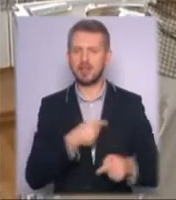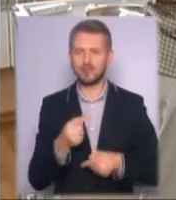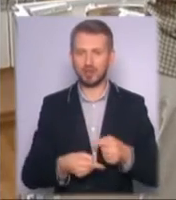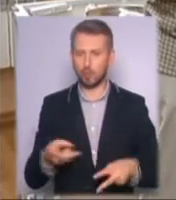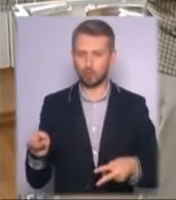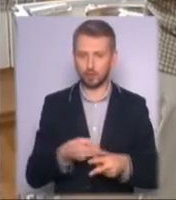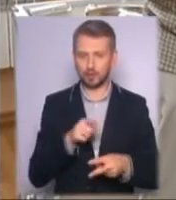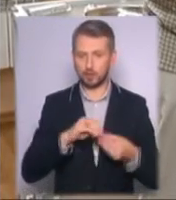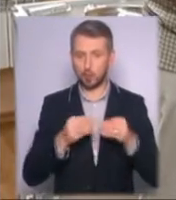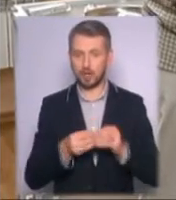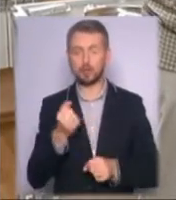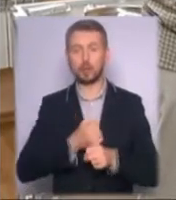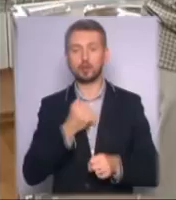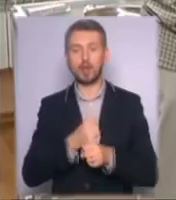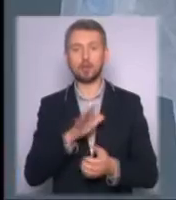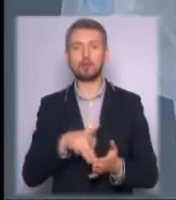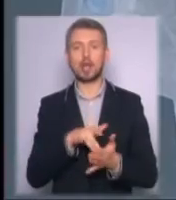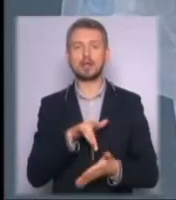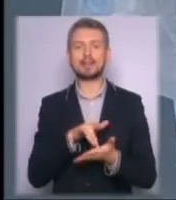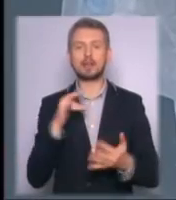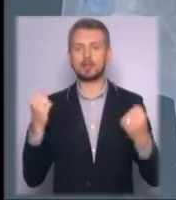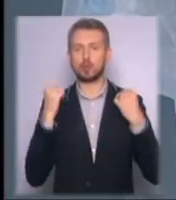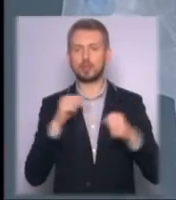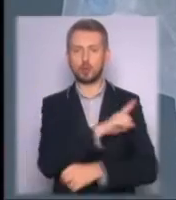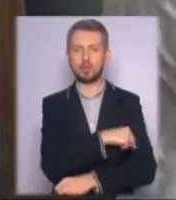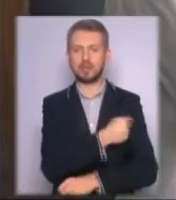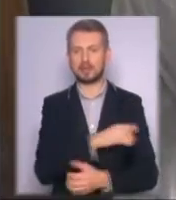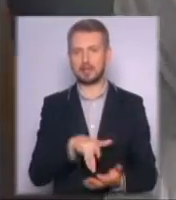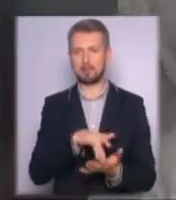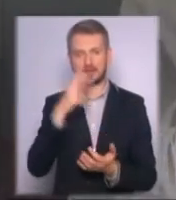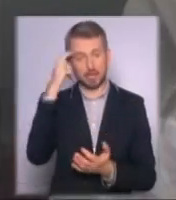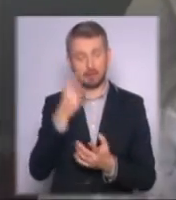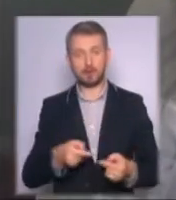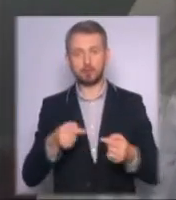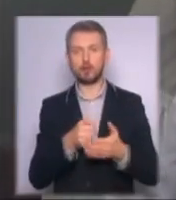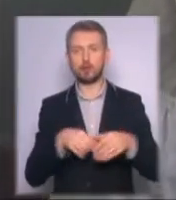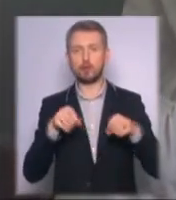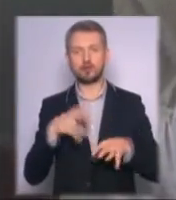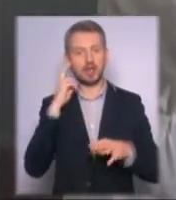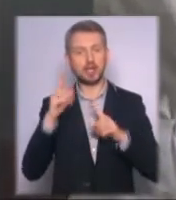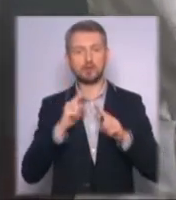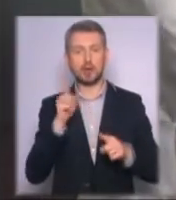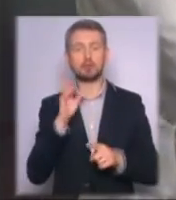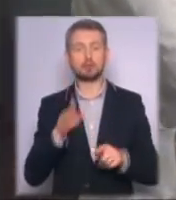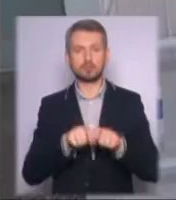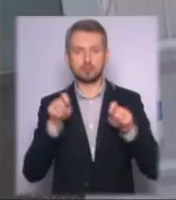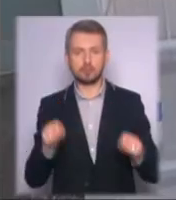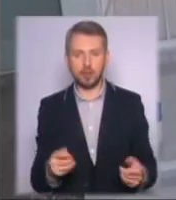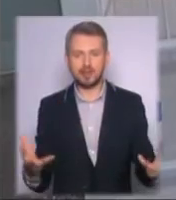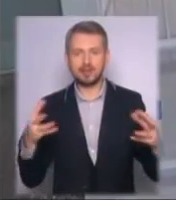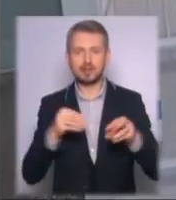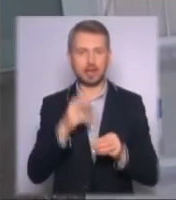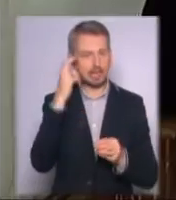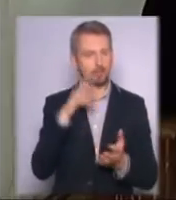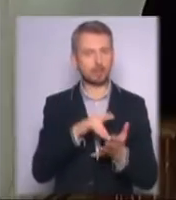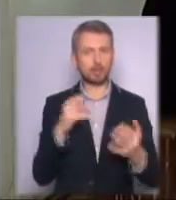позбутися, розробляють комунальний центр спортивної медицини міста Києва. Відповідно до рішення Київради, його створять шляхом злиття Київського центру